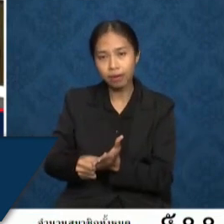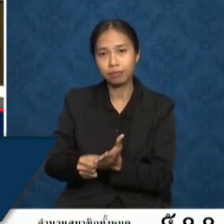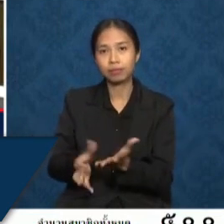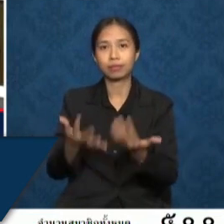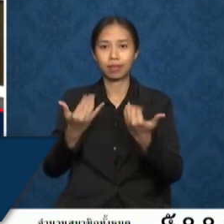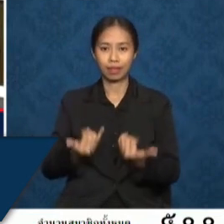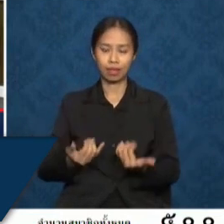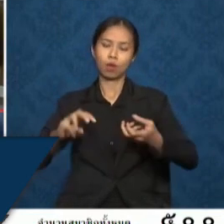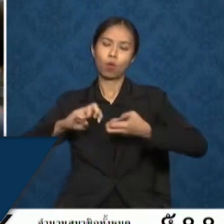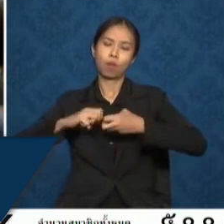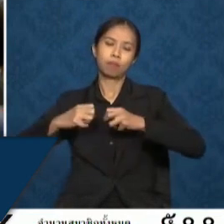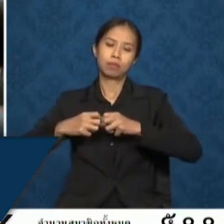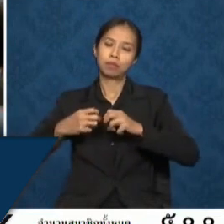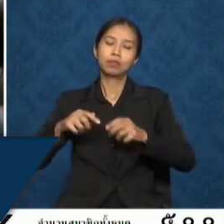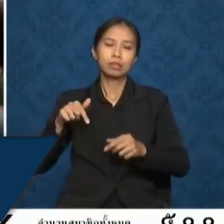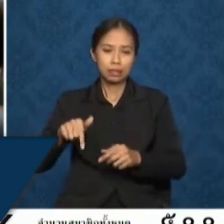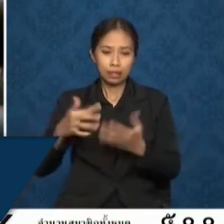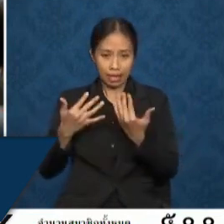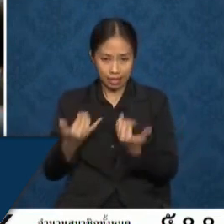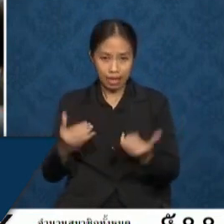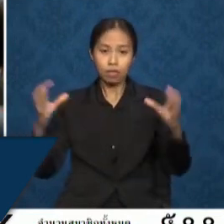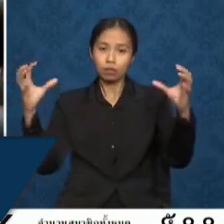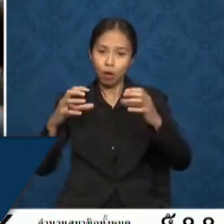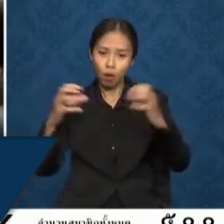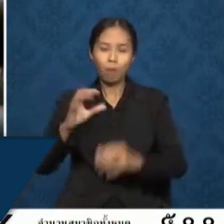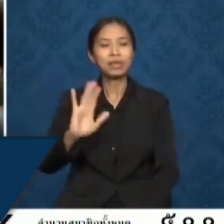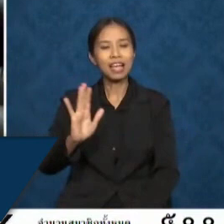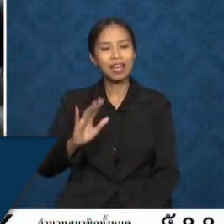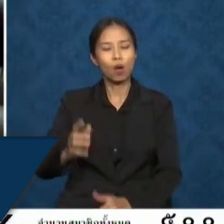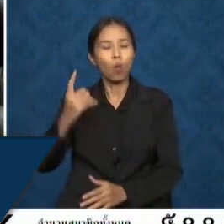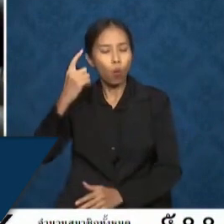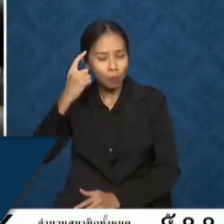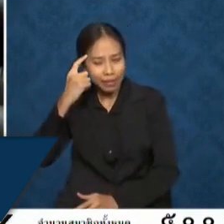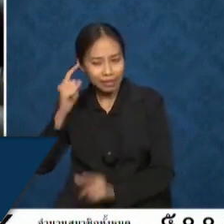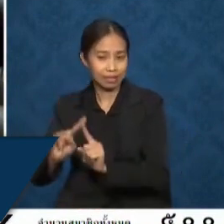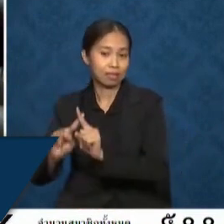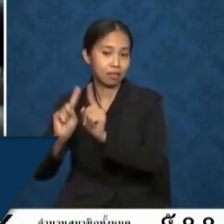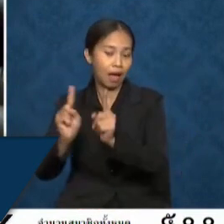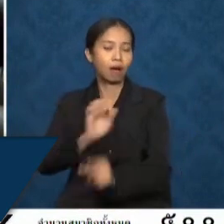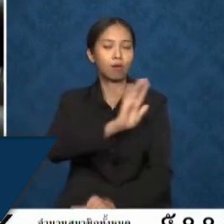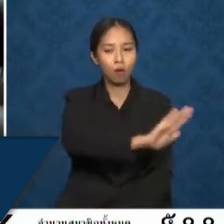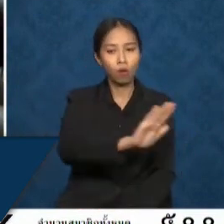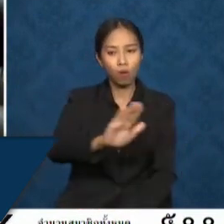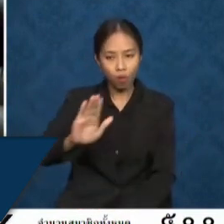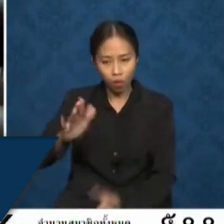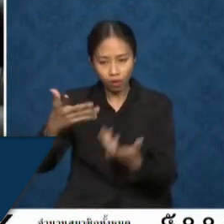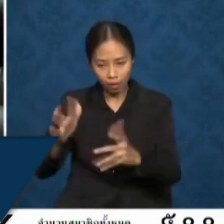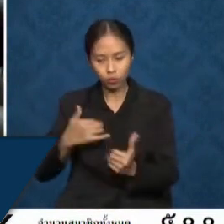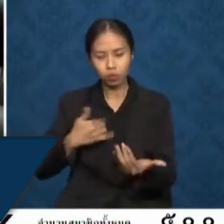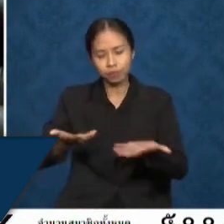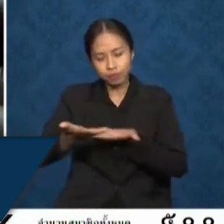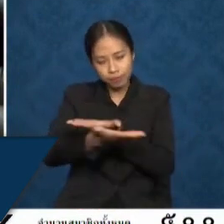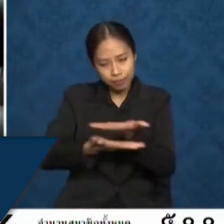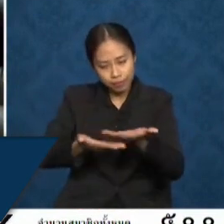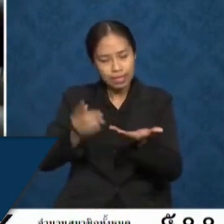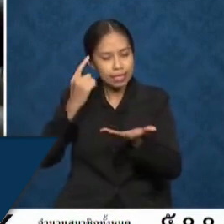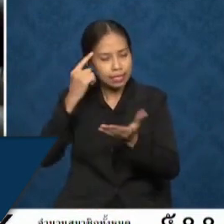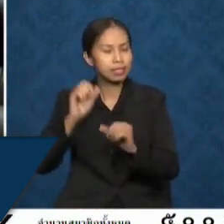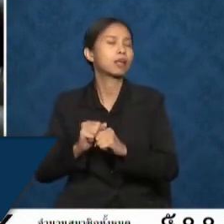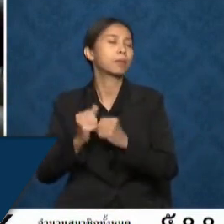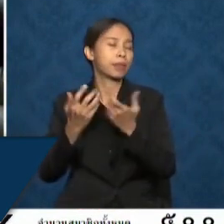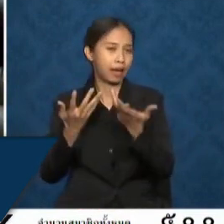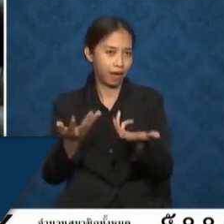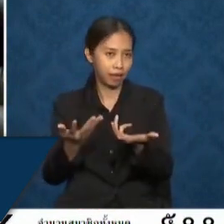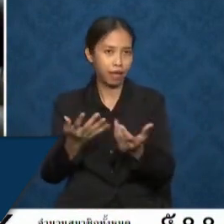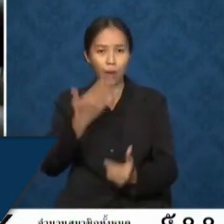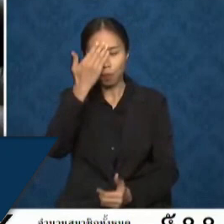นี่ไมใช่กทานห็ะครับ นี่คอการเห็นต่างกแลเรากเปคว Critical วาเราจะจัดการกคามเหตางทเกิดขใสัคมนอย่างไรเพื่ไมให้เกิดเหตุการ